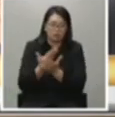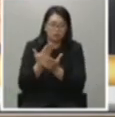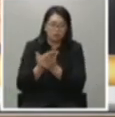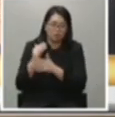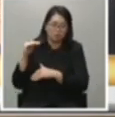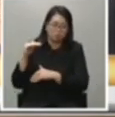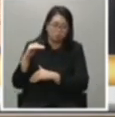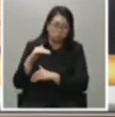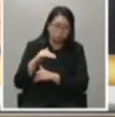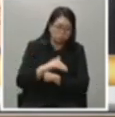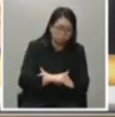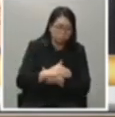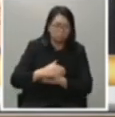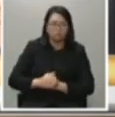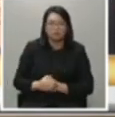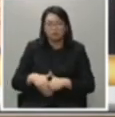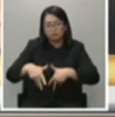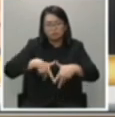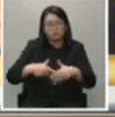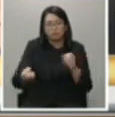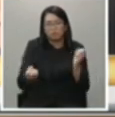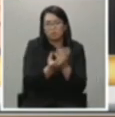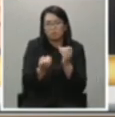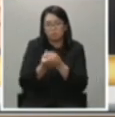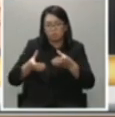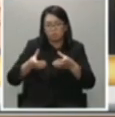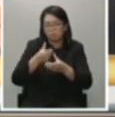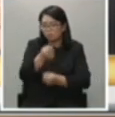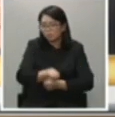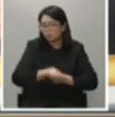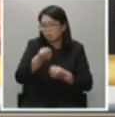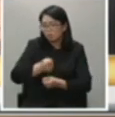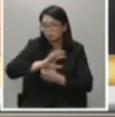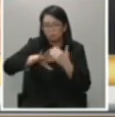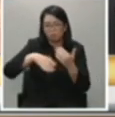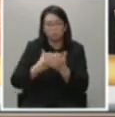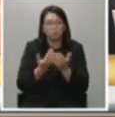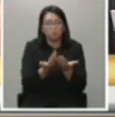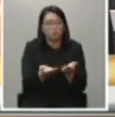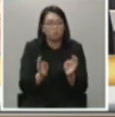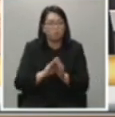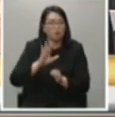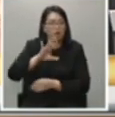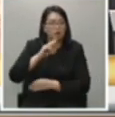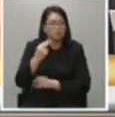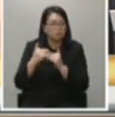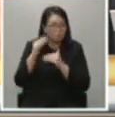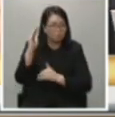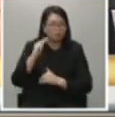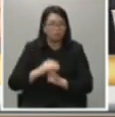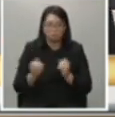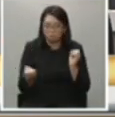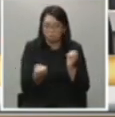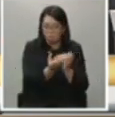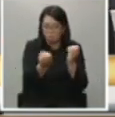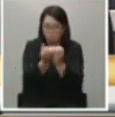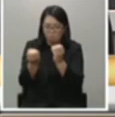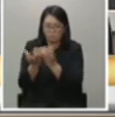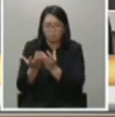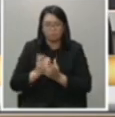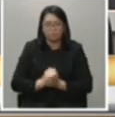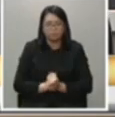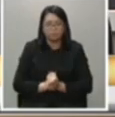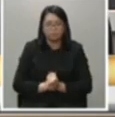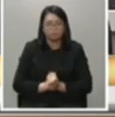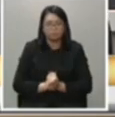ค่ะสร้างความเดือดร้อนให้พี่น้องเกษตรกรทั่วประเทศกว่า 50,000 ครัวเรือนรั ฐบาลพ